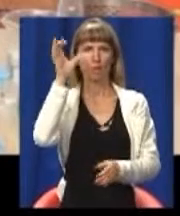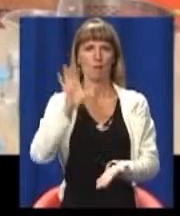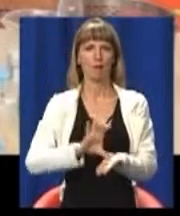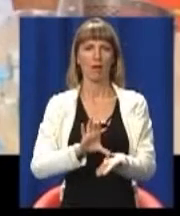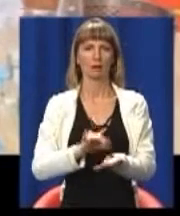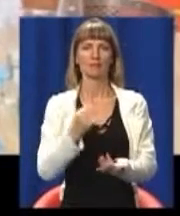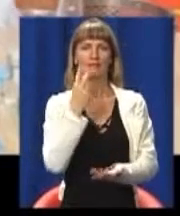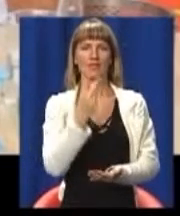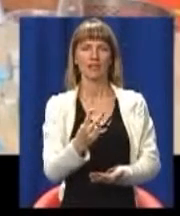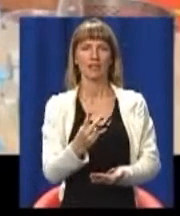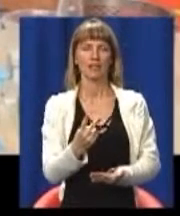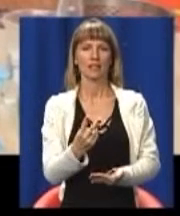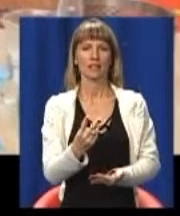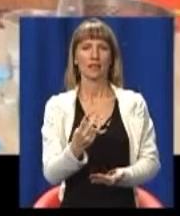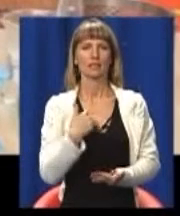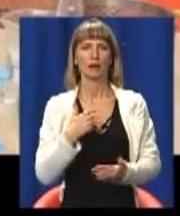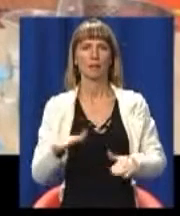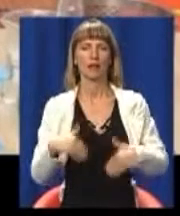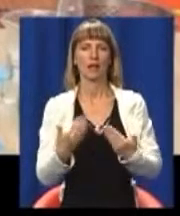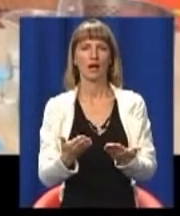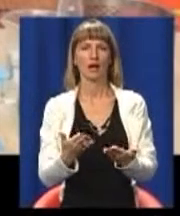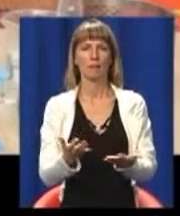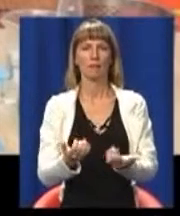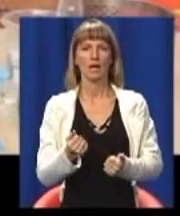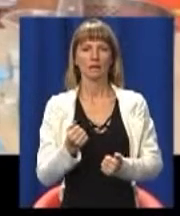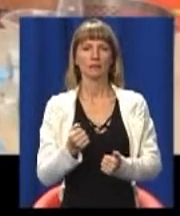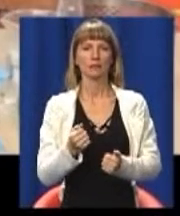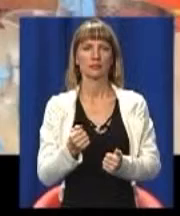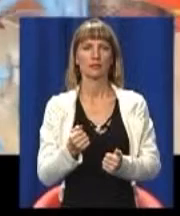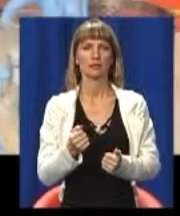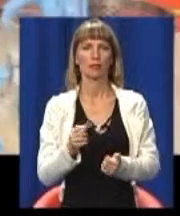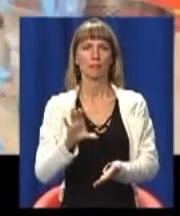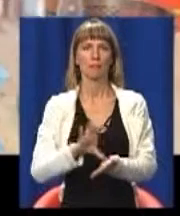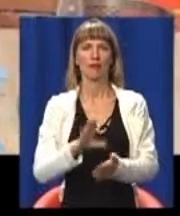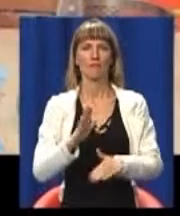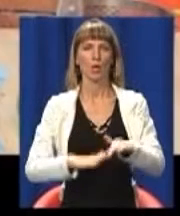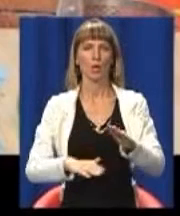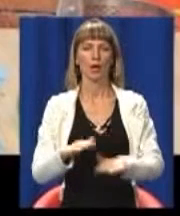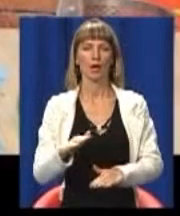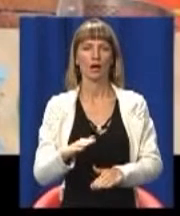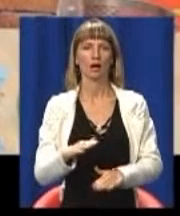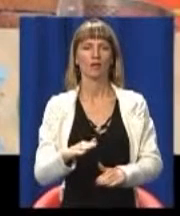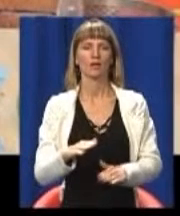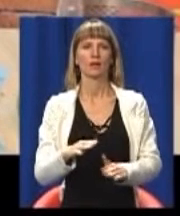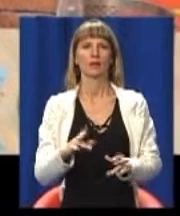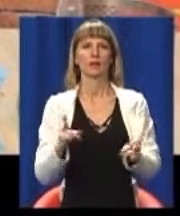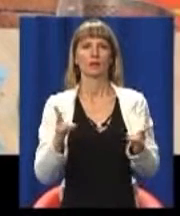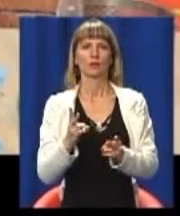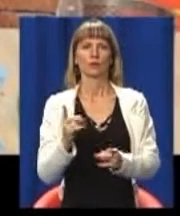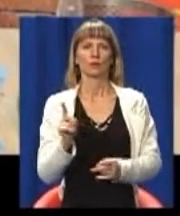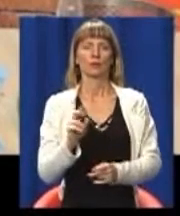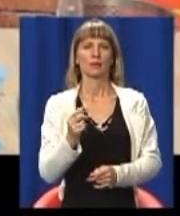її бачите. Я пропоную вам, тримайте банку в руках. Тепер ми додаємо туди